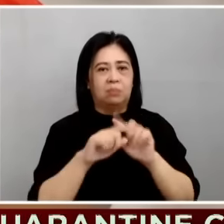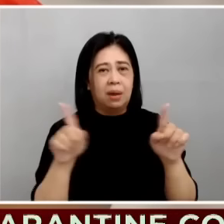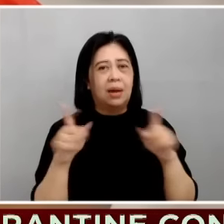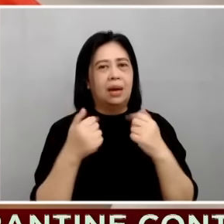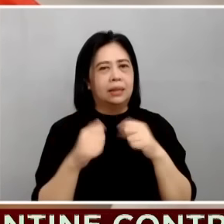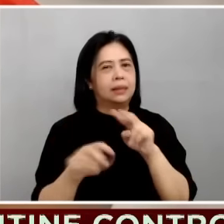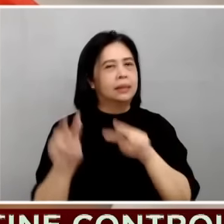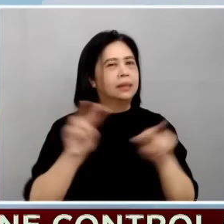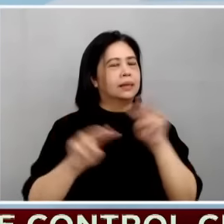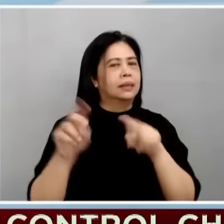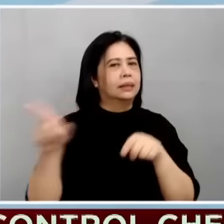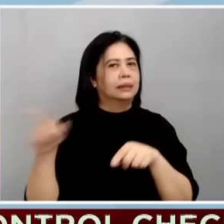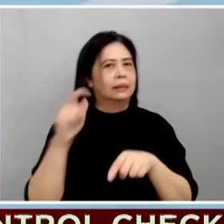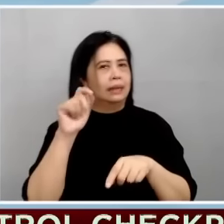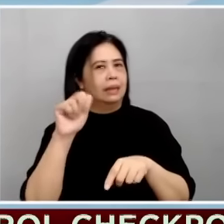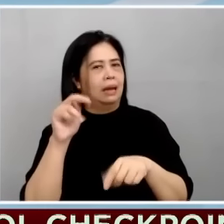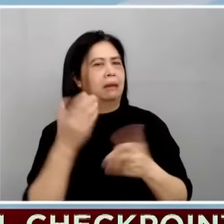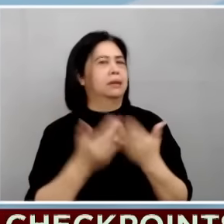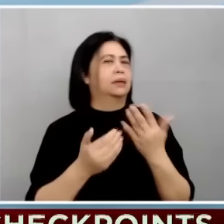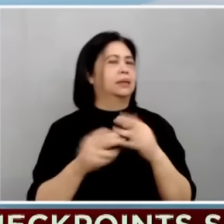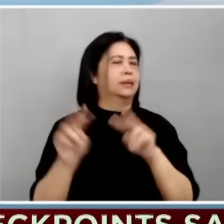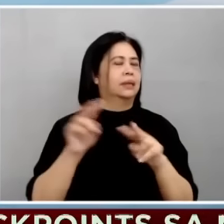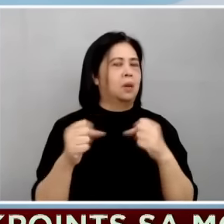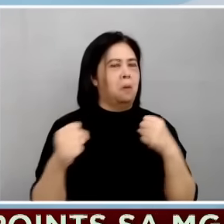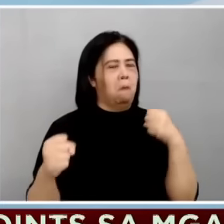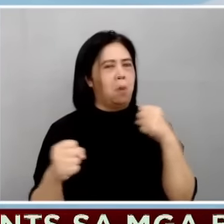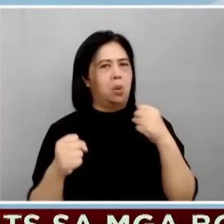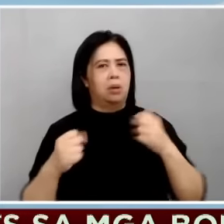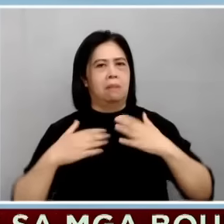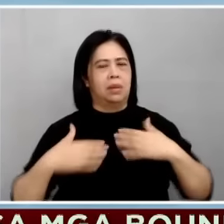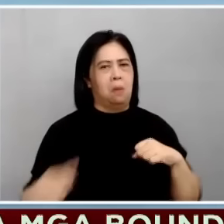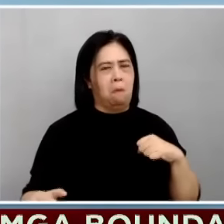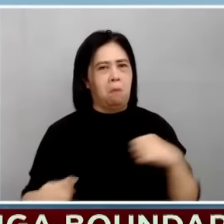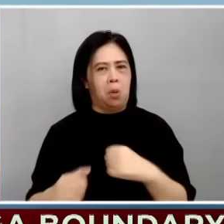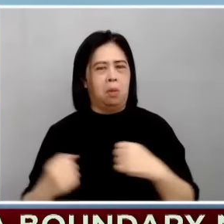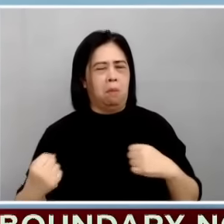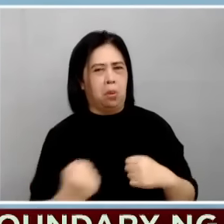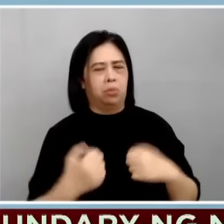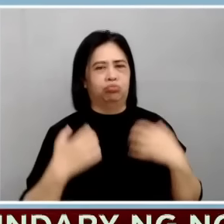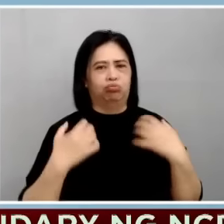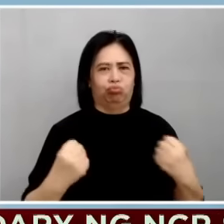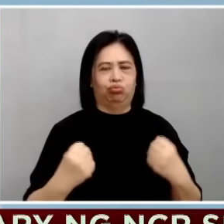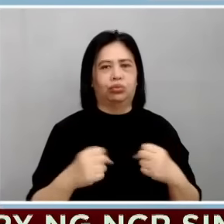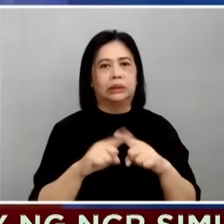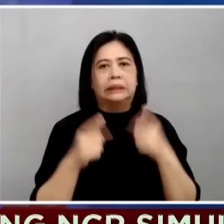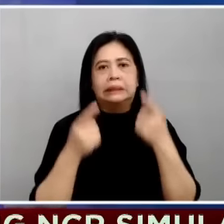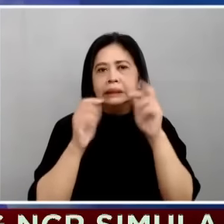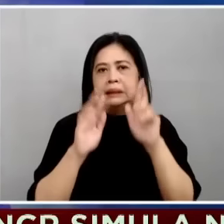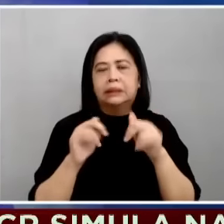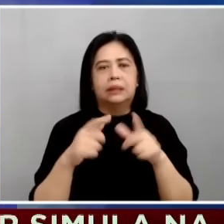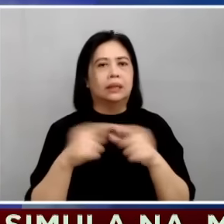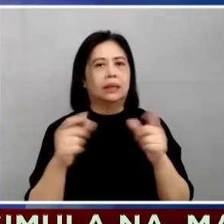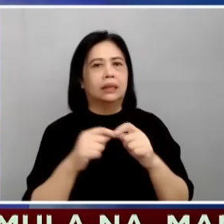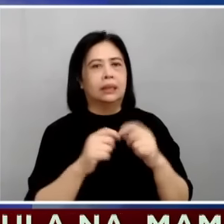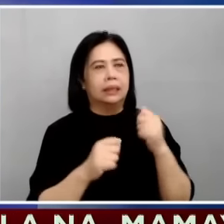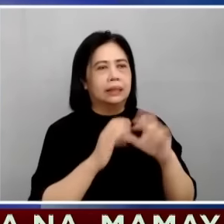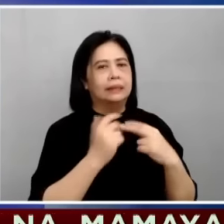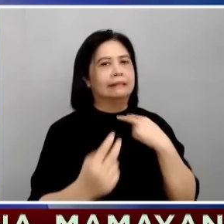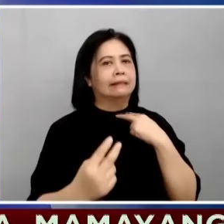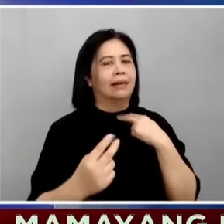basang-basa ni Paalam ang kalaban. Solid sa mukha at katawan ang mga suntok ni Paalam. Sinubukan ng Japanese na itrap ang Pinoy,